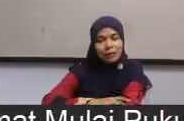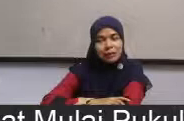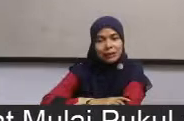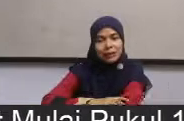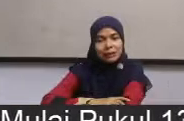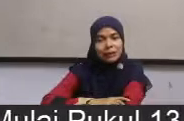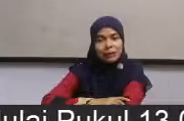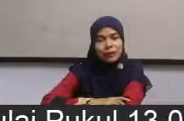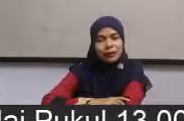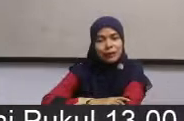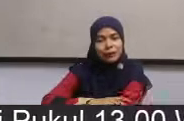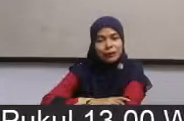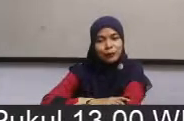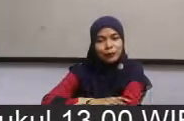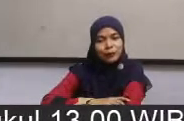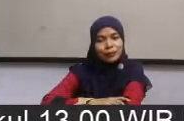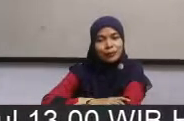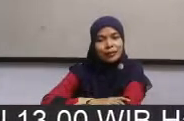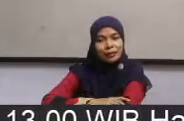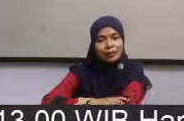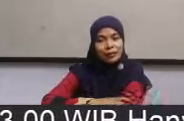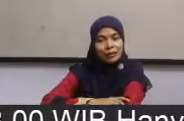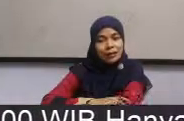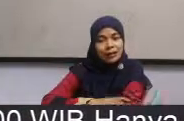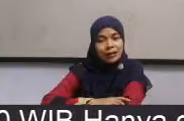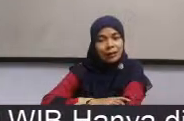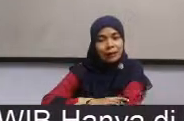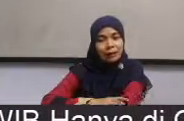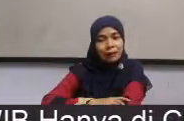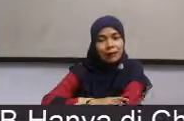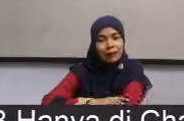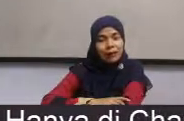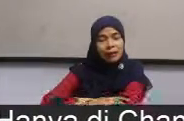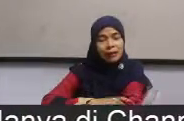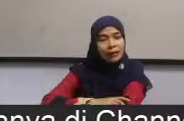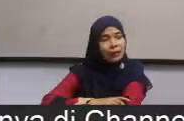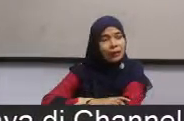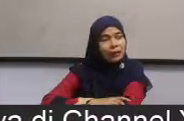menjadi satu salah satu transportasi yang